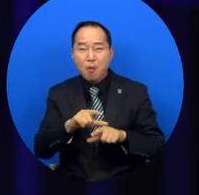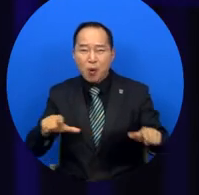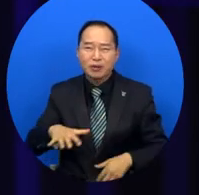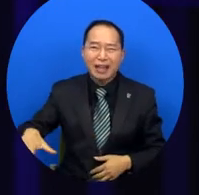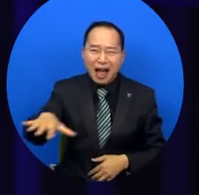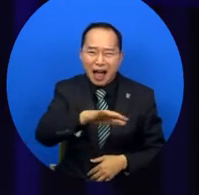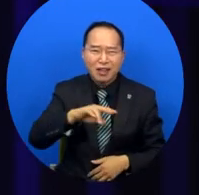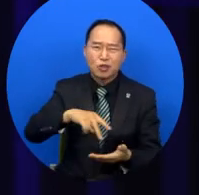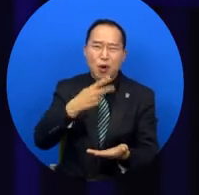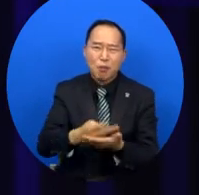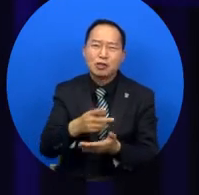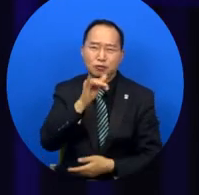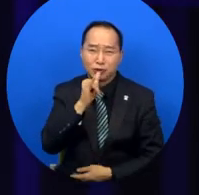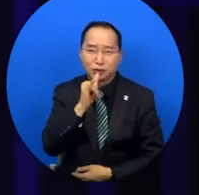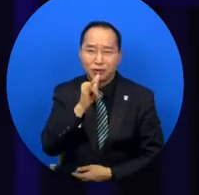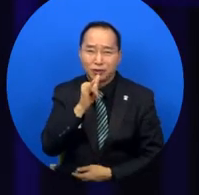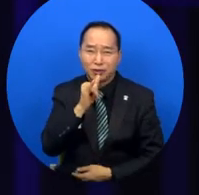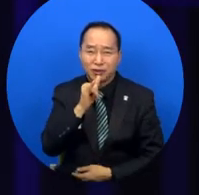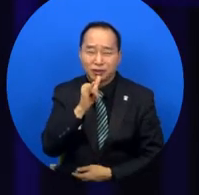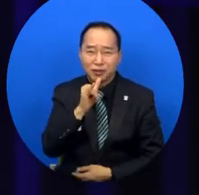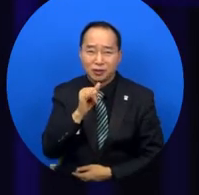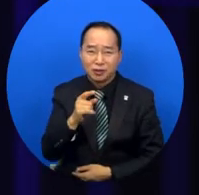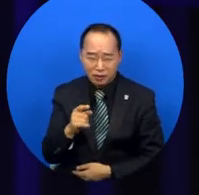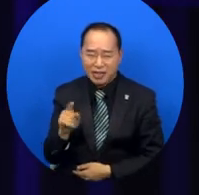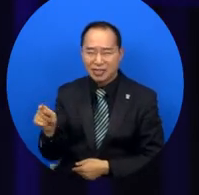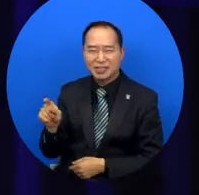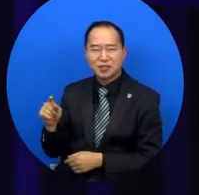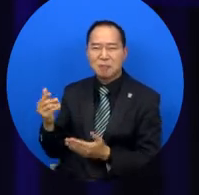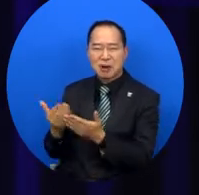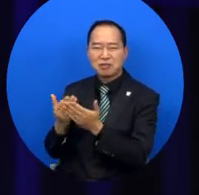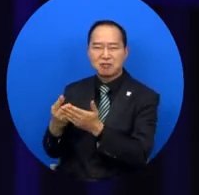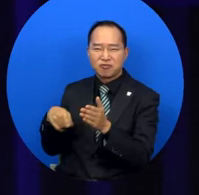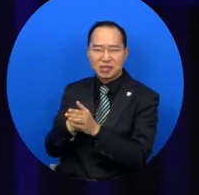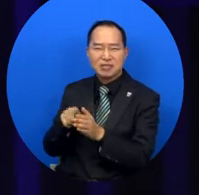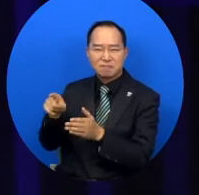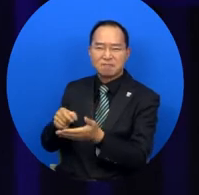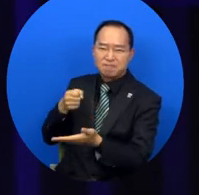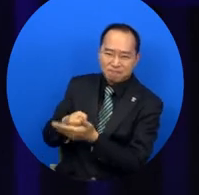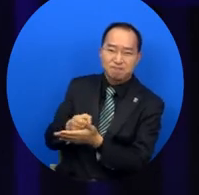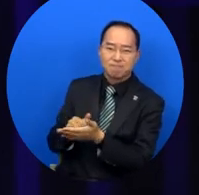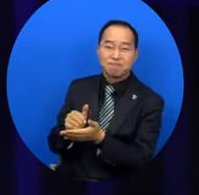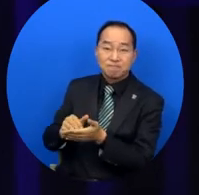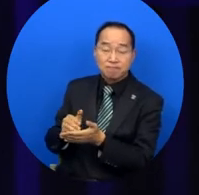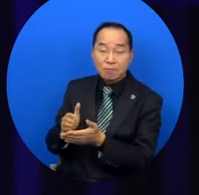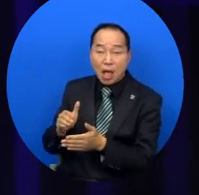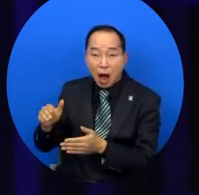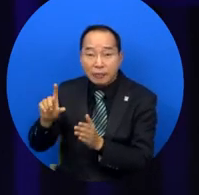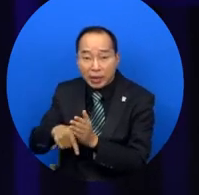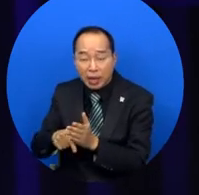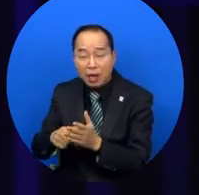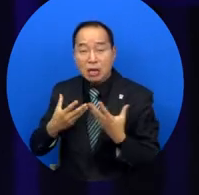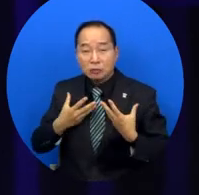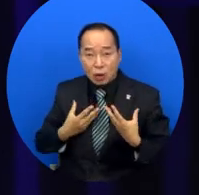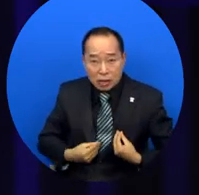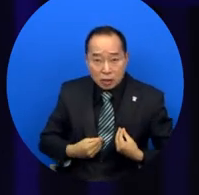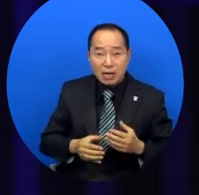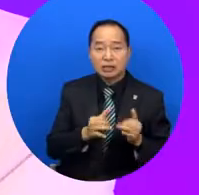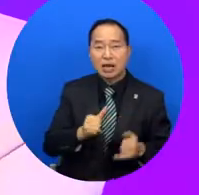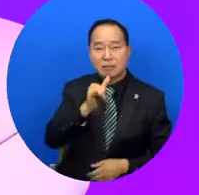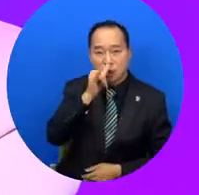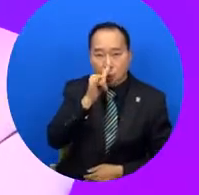자세예요. 넘어지게 돼 있어 뭐든지 이제 자기가 조금 더 성장하는 길을 선택했잖아요. 자기 꿈을 가다 보면